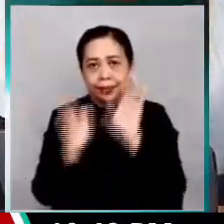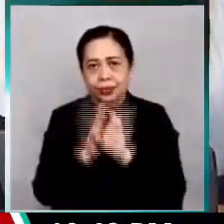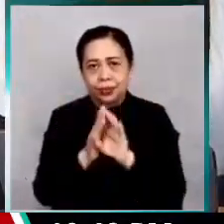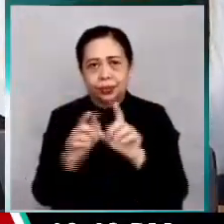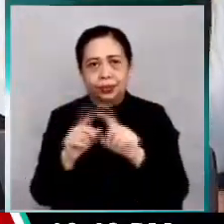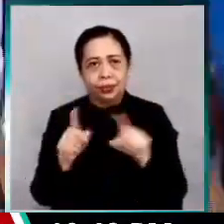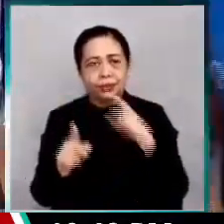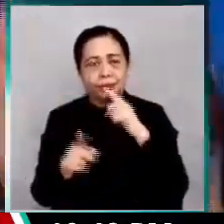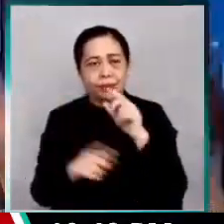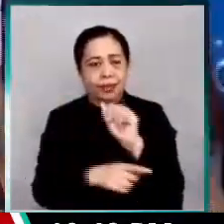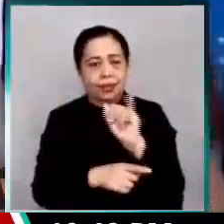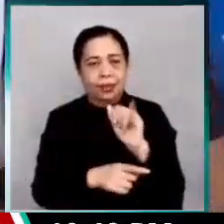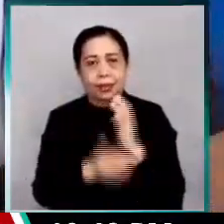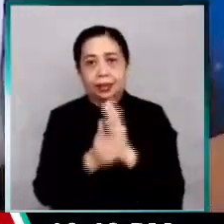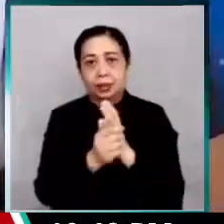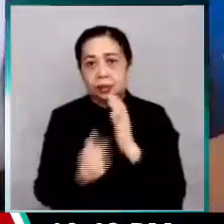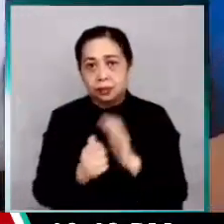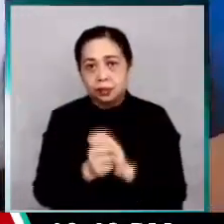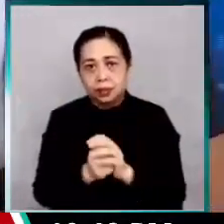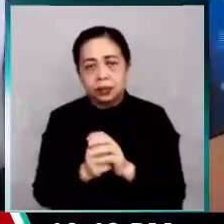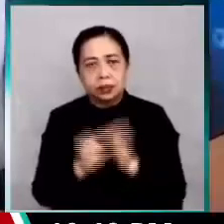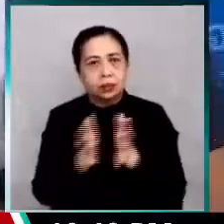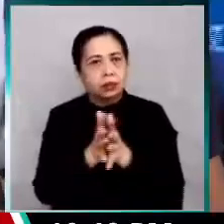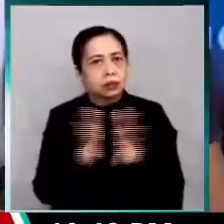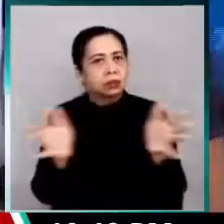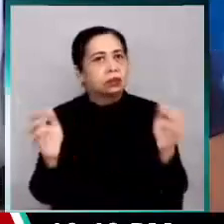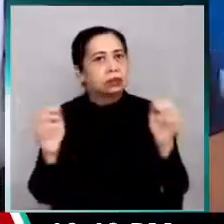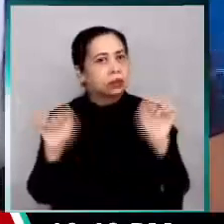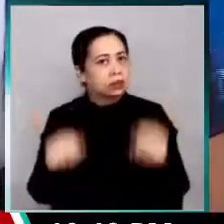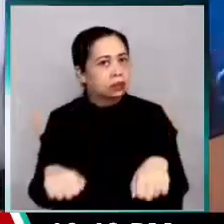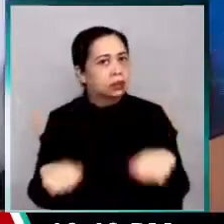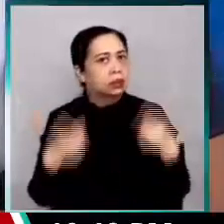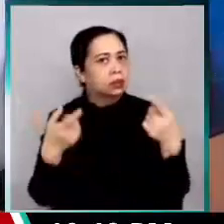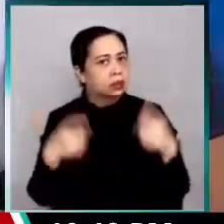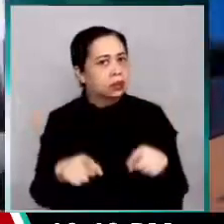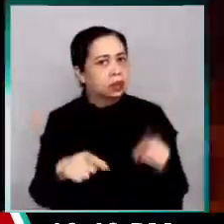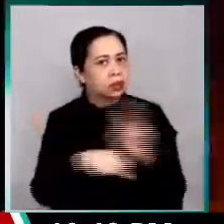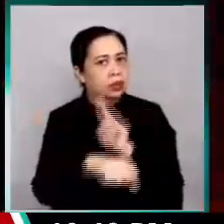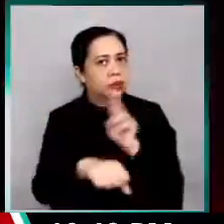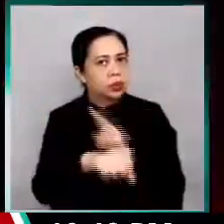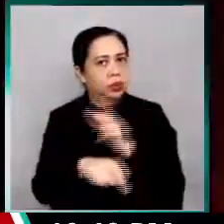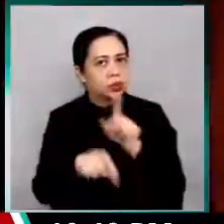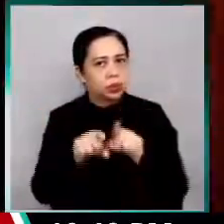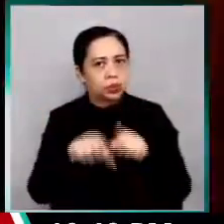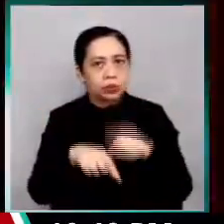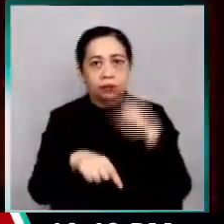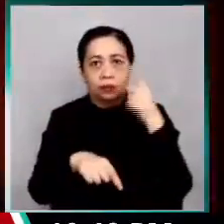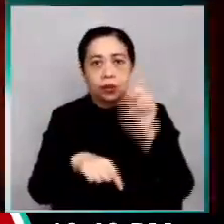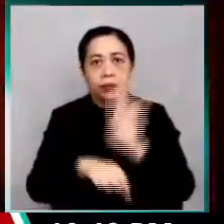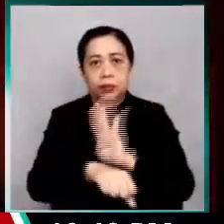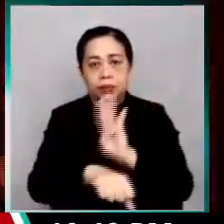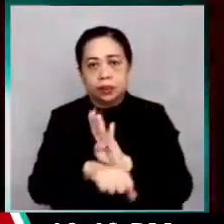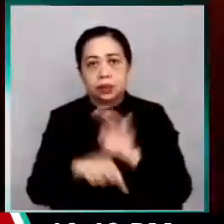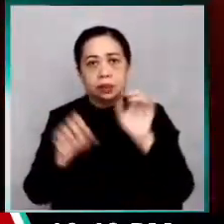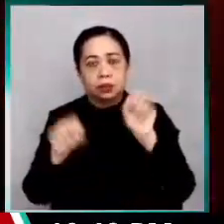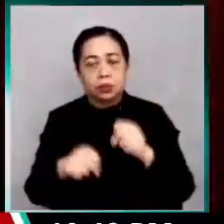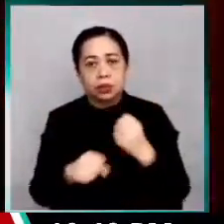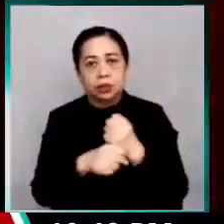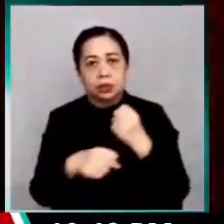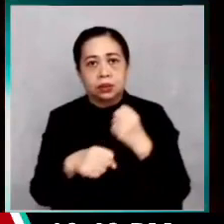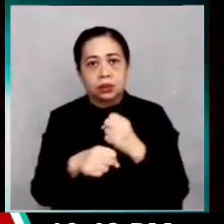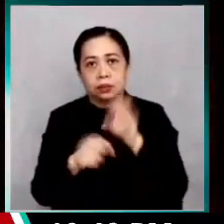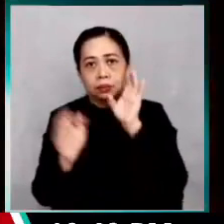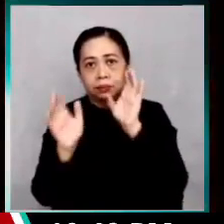AI expert, malawak ang potensyal ng AI na ginagamit na rin sa mga negosyo. Pwede raw itong mag-generate ng image ng